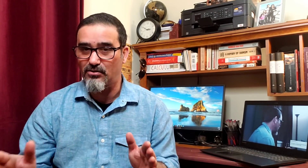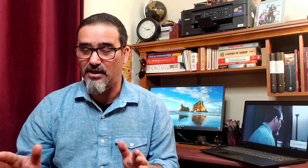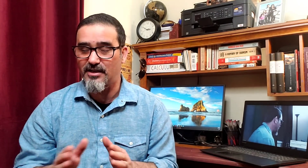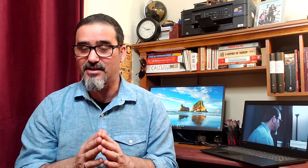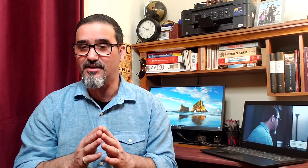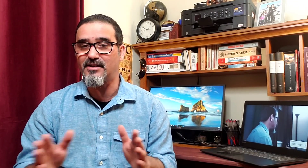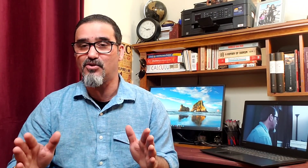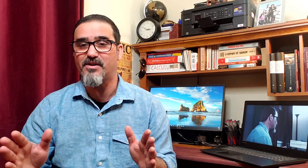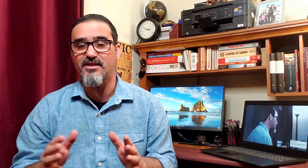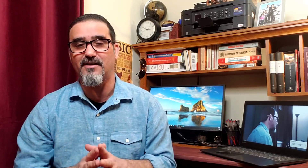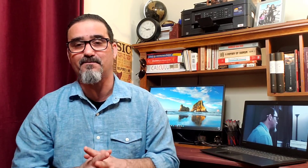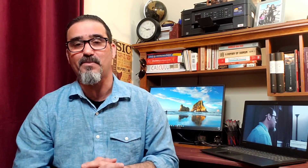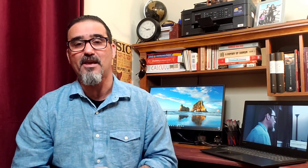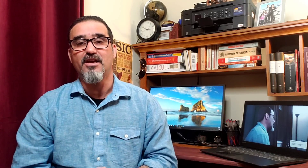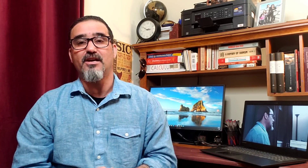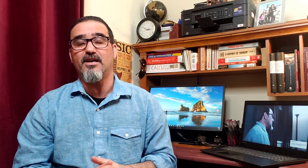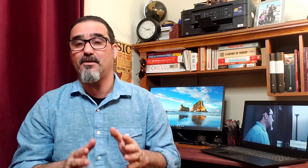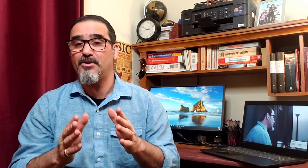ندوزوا هذه النقطه، لان الناس احترمهم كثيرا.